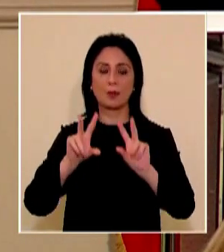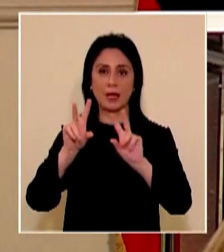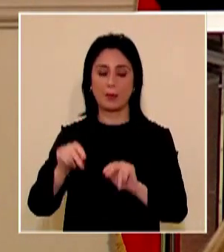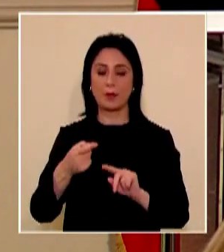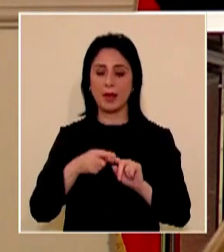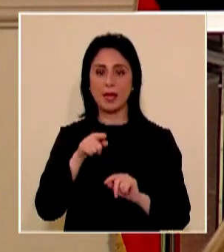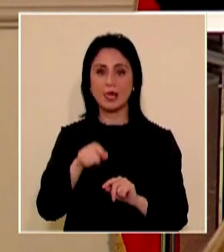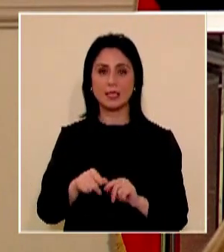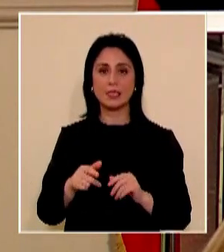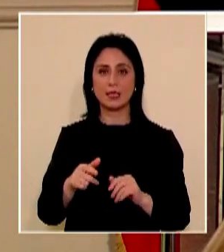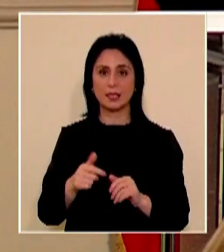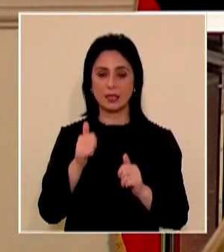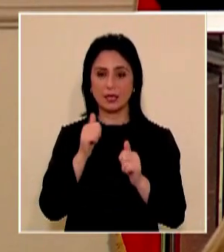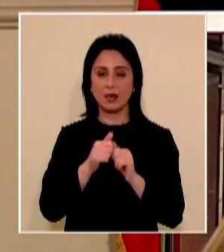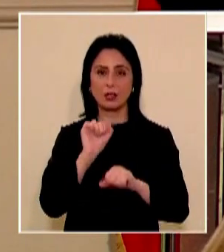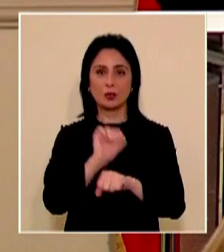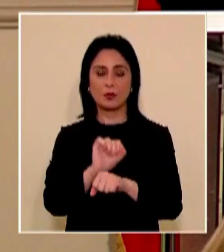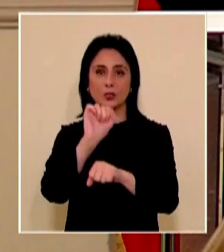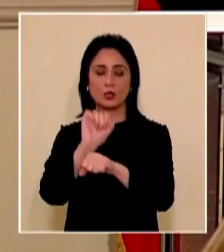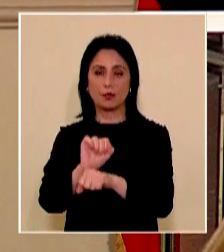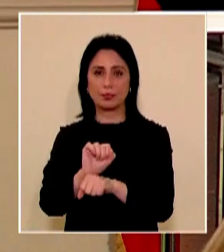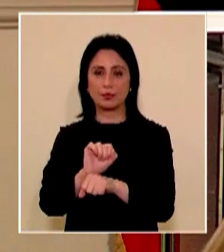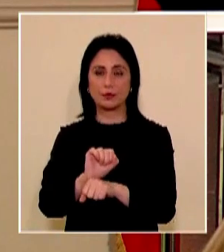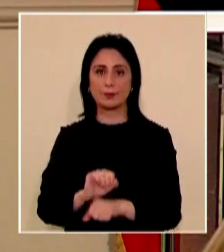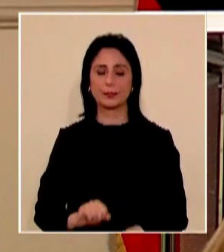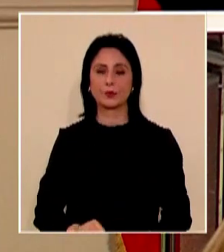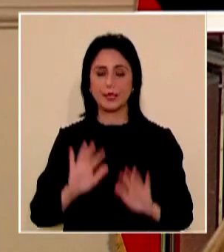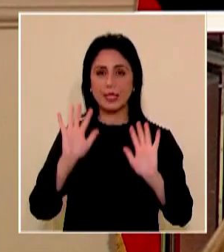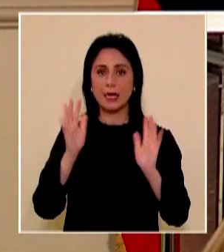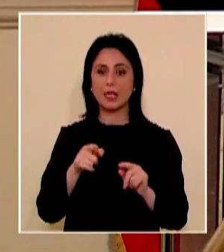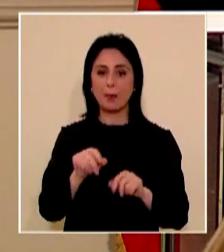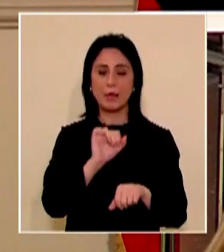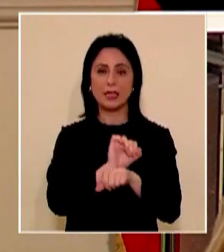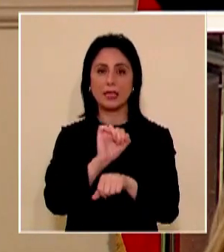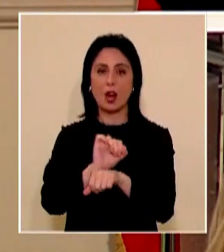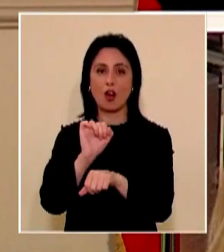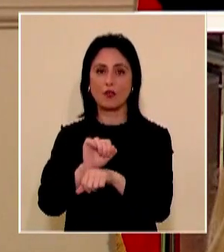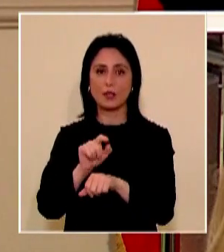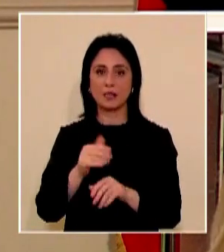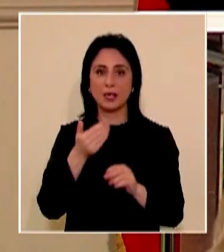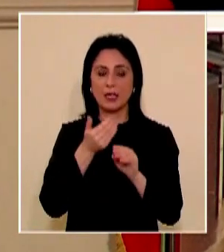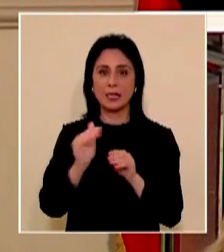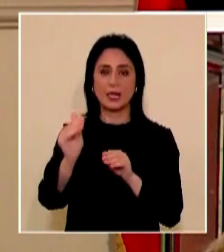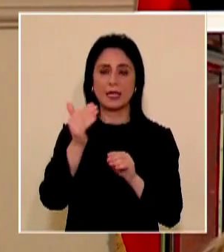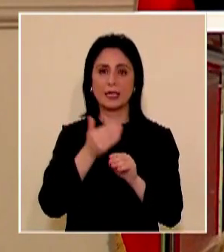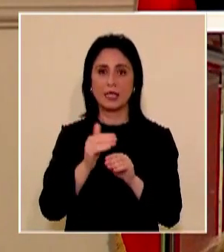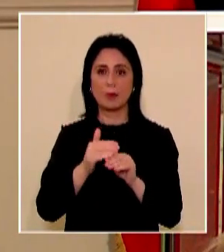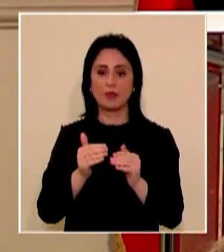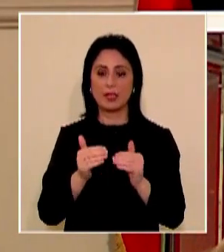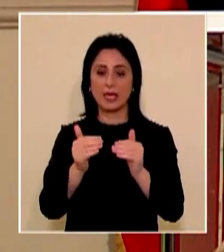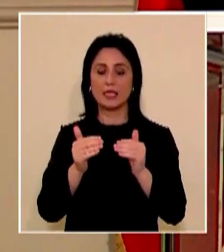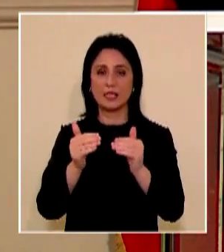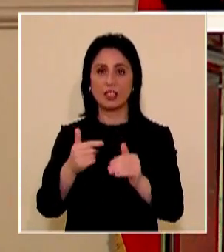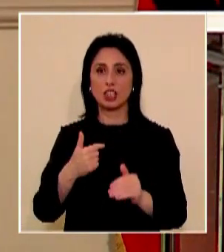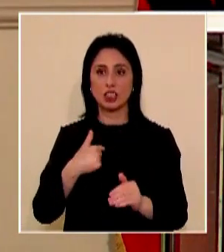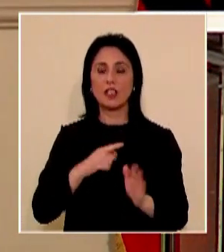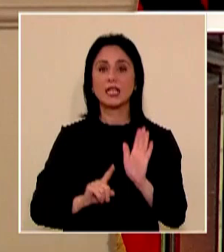opóźnienia są nadrabiane. Liczymy na to, że otrzymamy te zaplanowane dostawy,